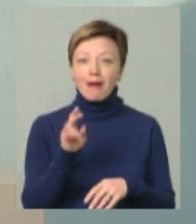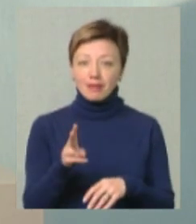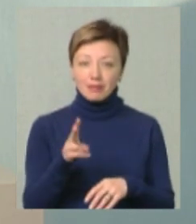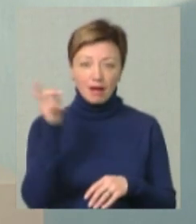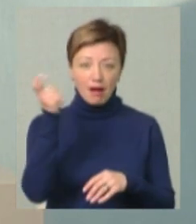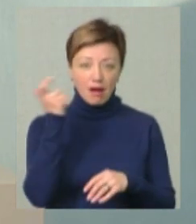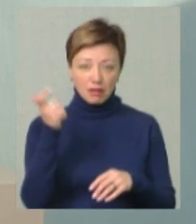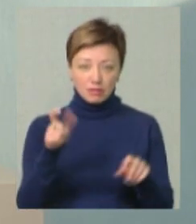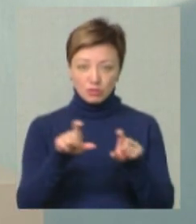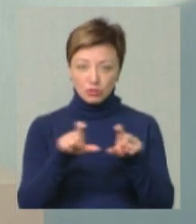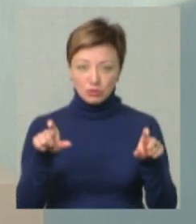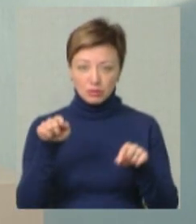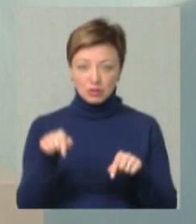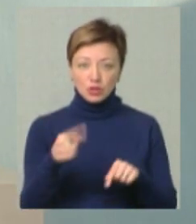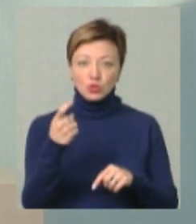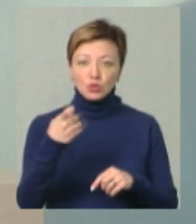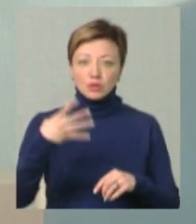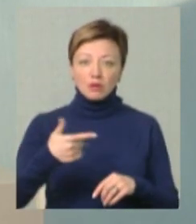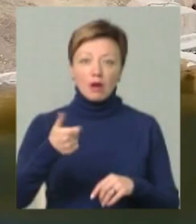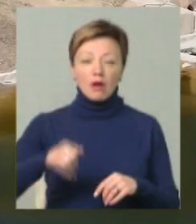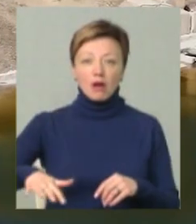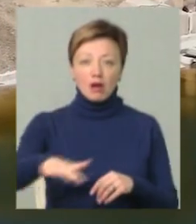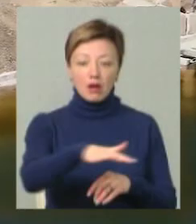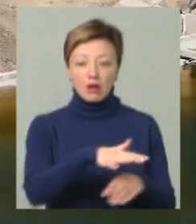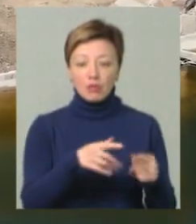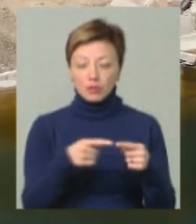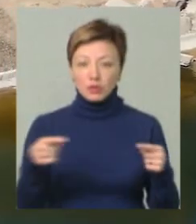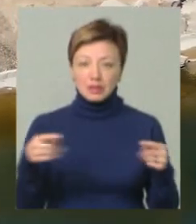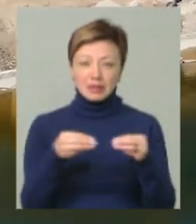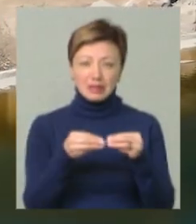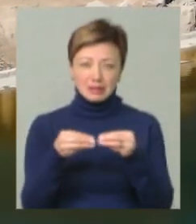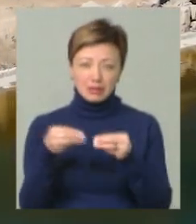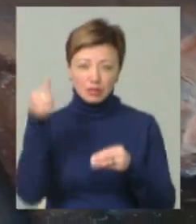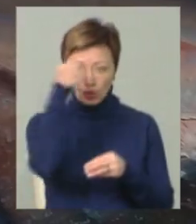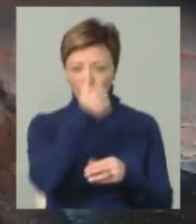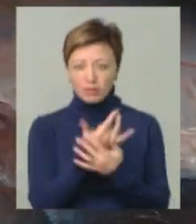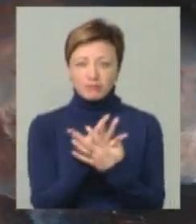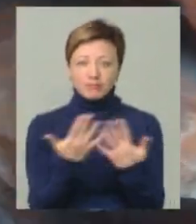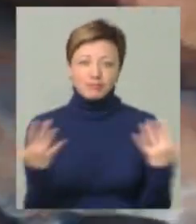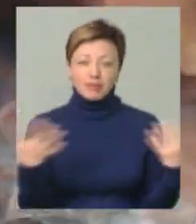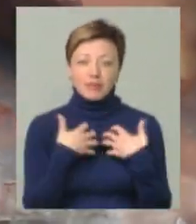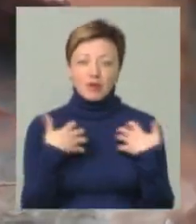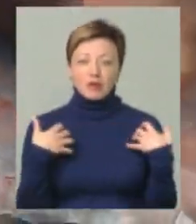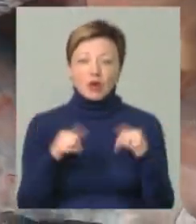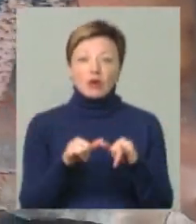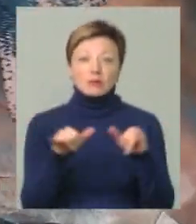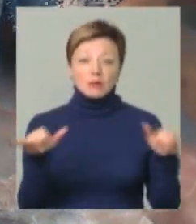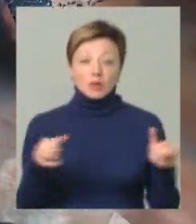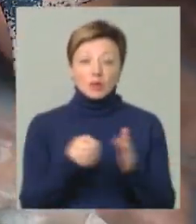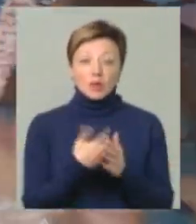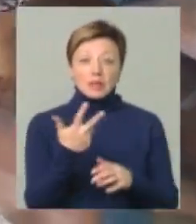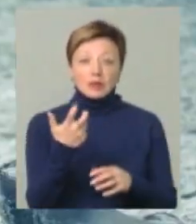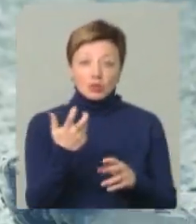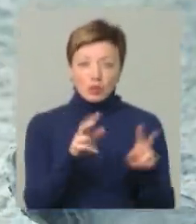Він розміщується на 140 гектарах. Упродовж десятка років різноманіття тварин там розширили до